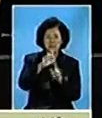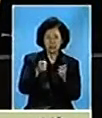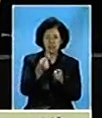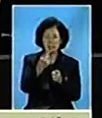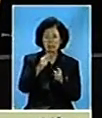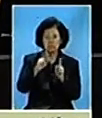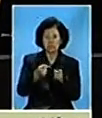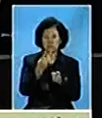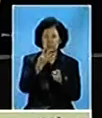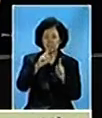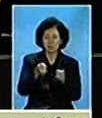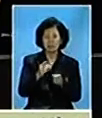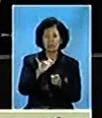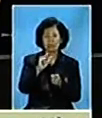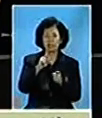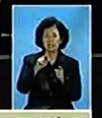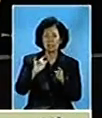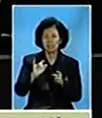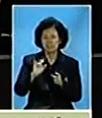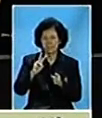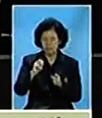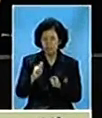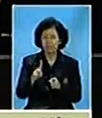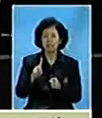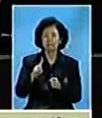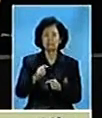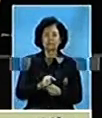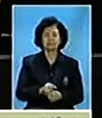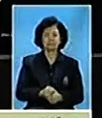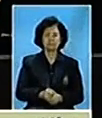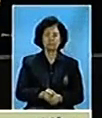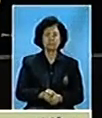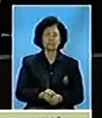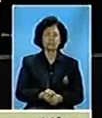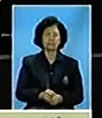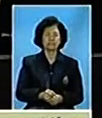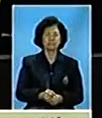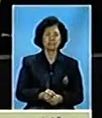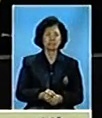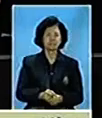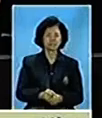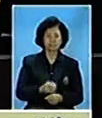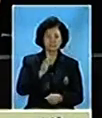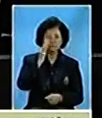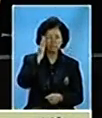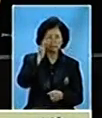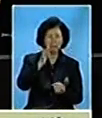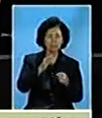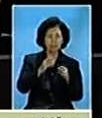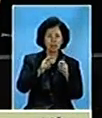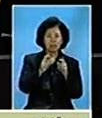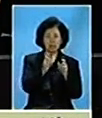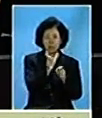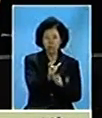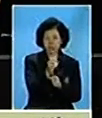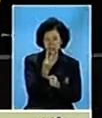วงเล็บยหญิงแล้วก็นอนเนนนะครับตัวนอนเนนนะต่อไปก็เป็นในวรรคที่4นะครับซึ่